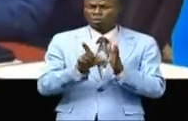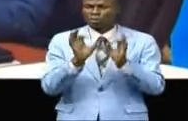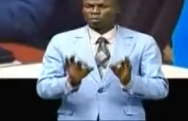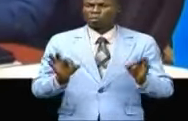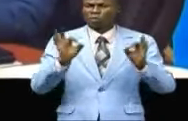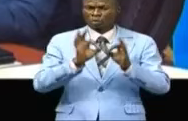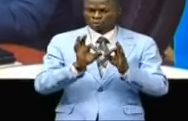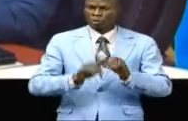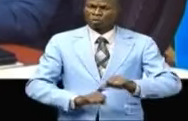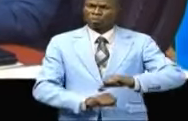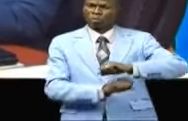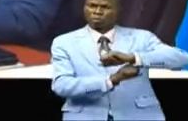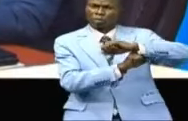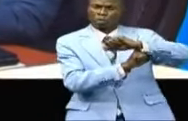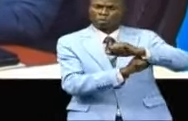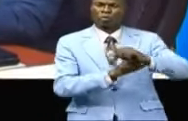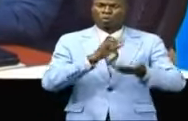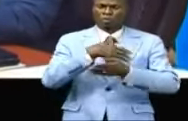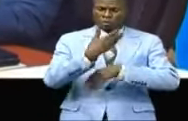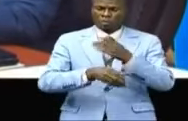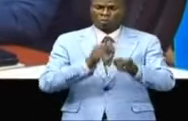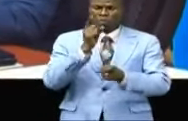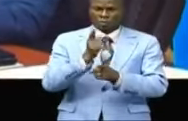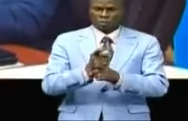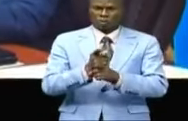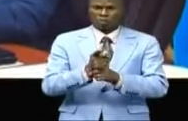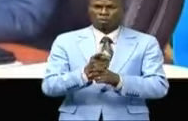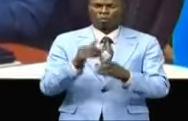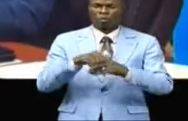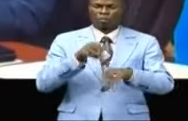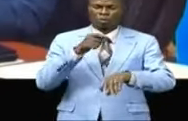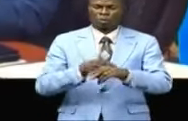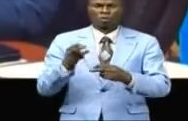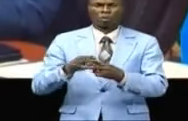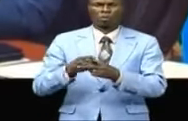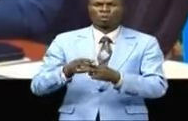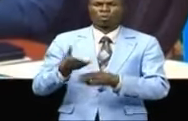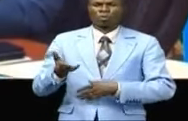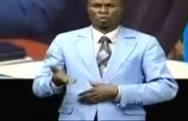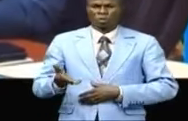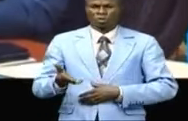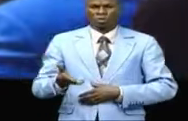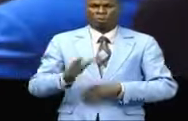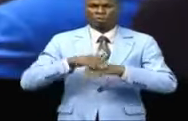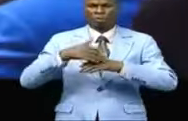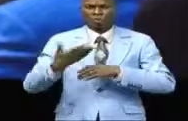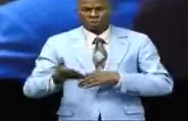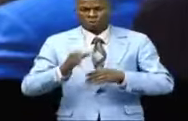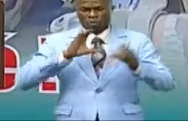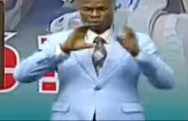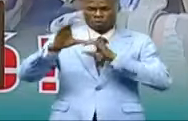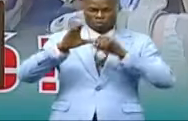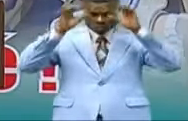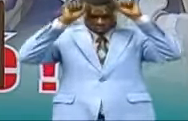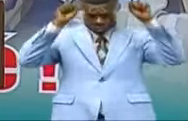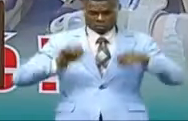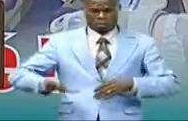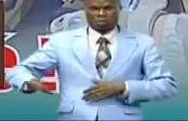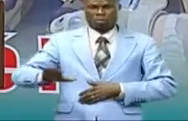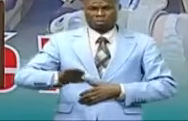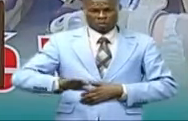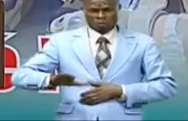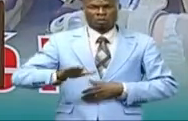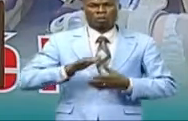pour accompagner l'effectivité de cette assignation dans le meilleur délai. À la suite de la communication du président